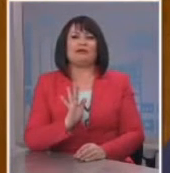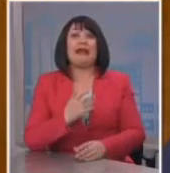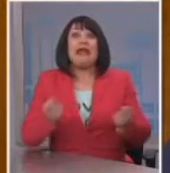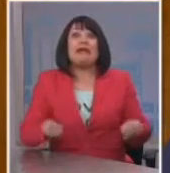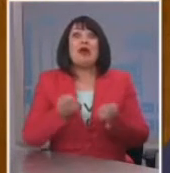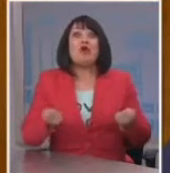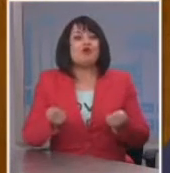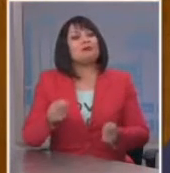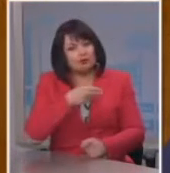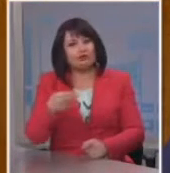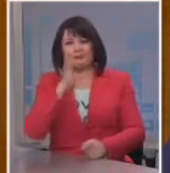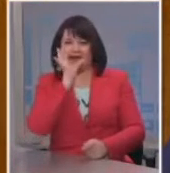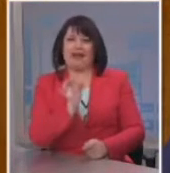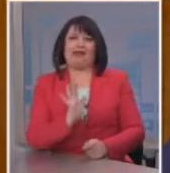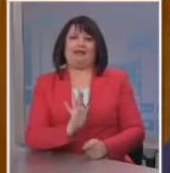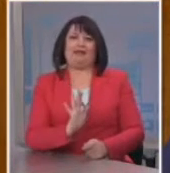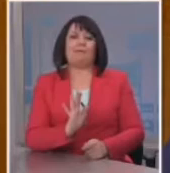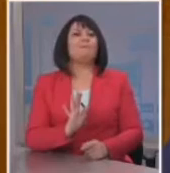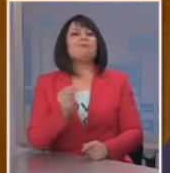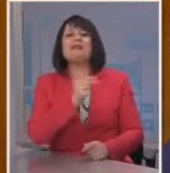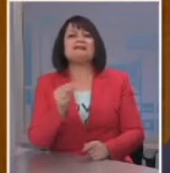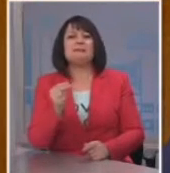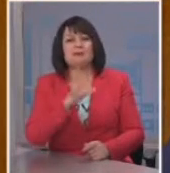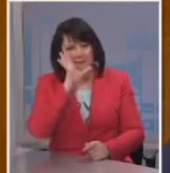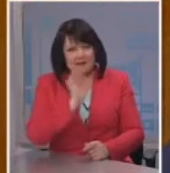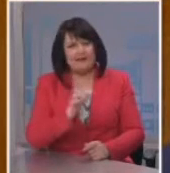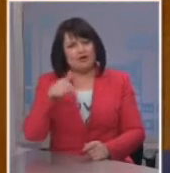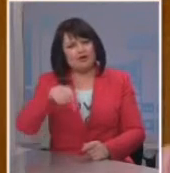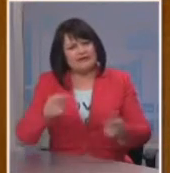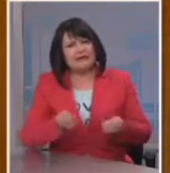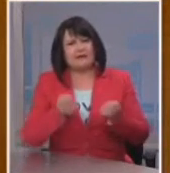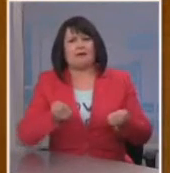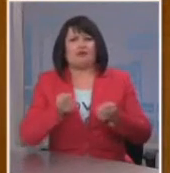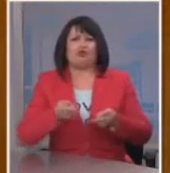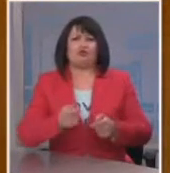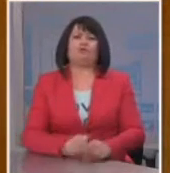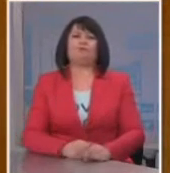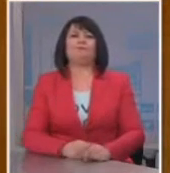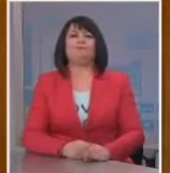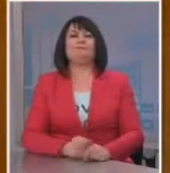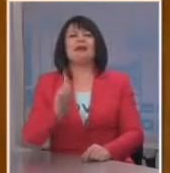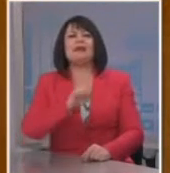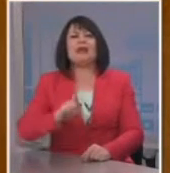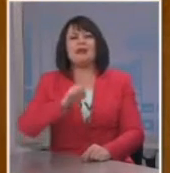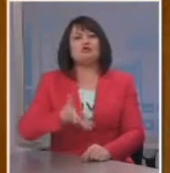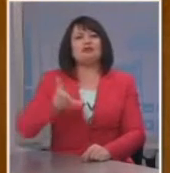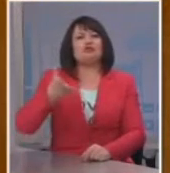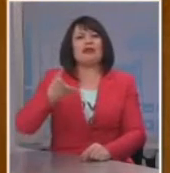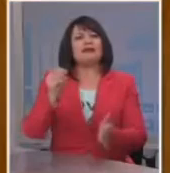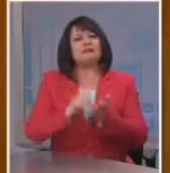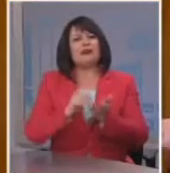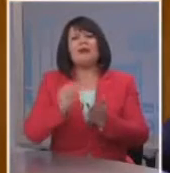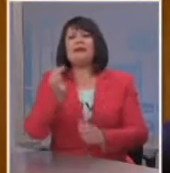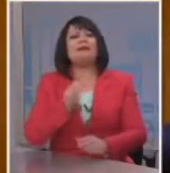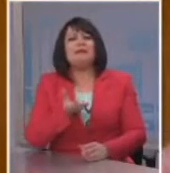γεγονότος. Αλήθεια σημαίνει η πραγματικότητα ενός γεγονότος. Ο κύριος Μητσοτάκης μας επανέλαβε εδώ το